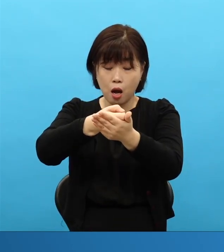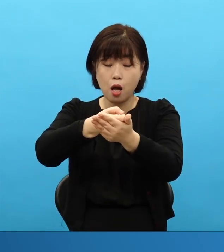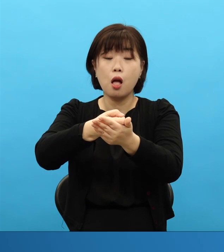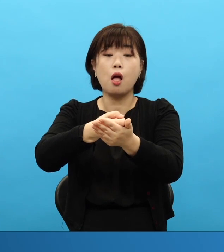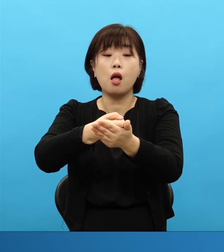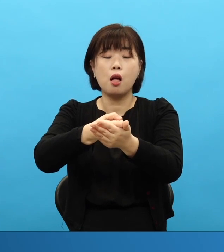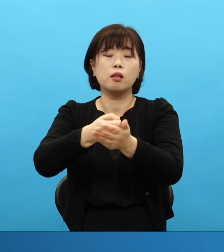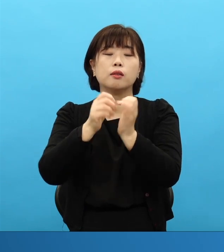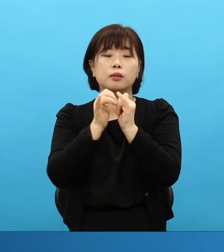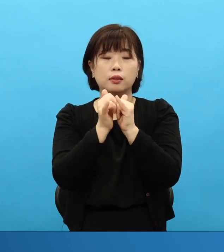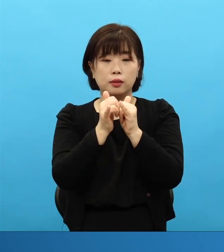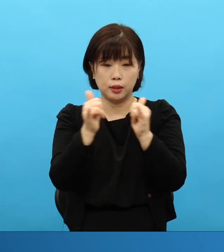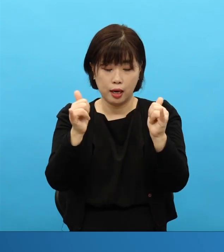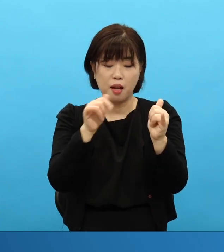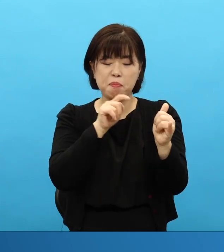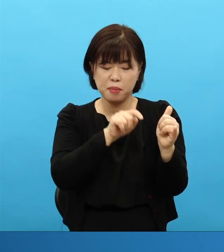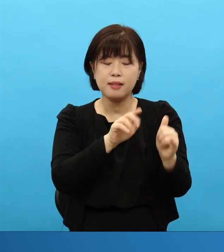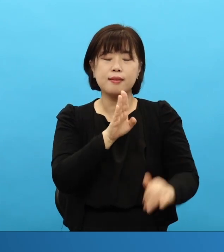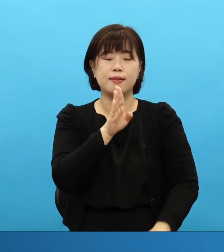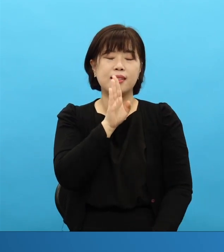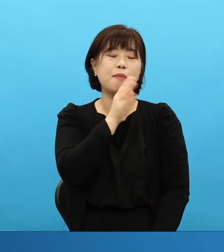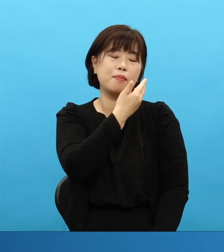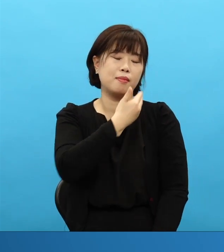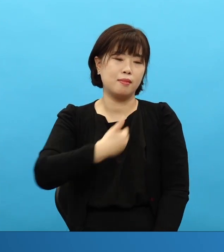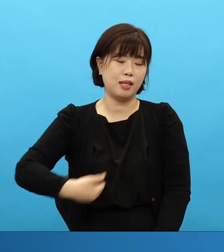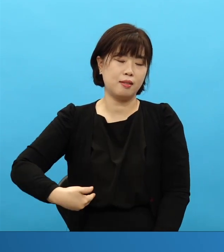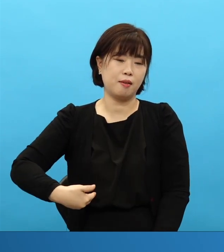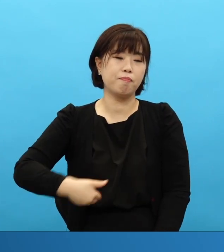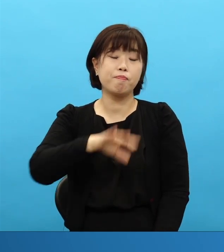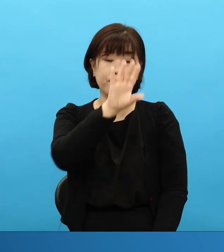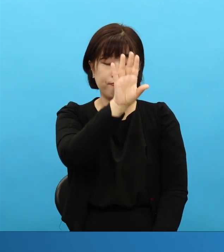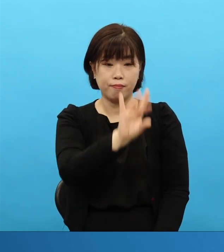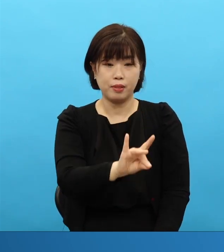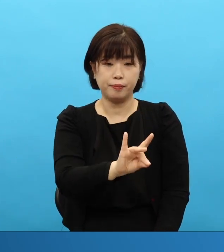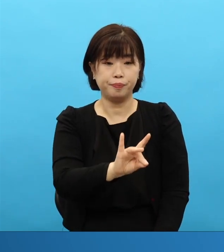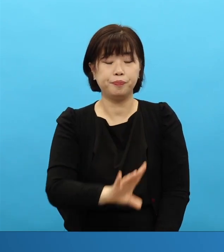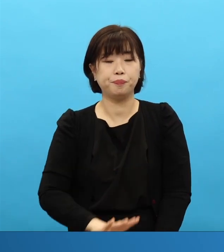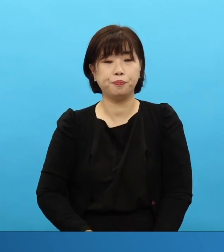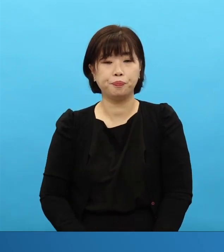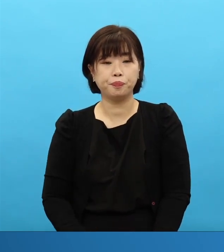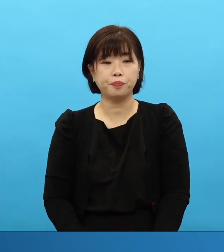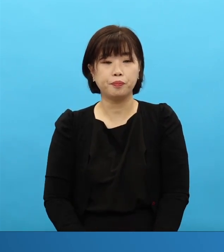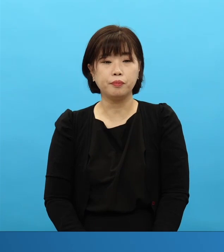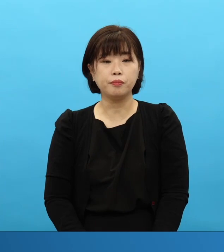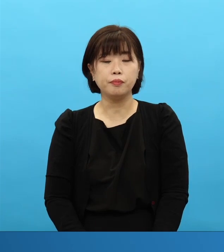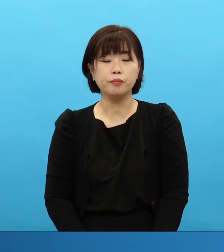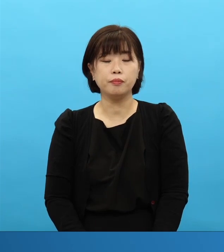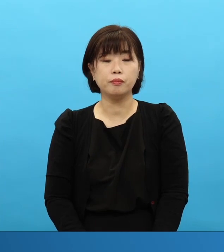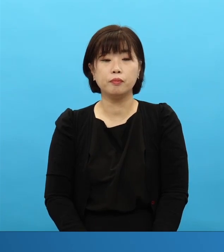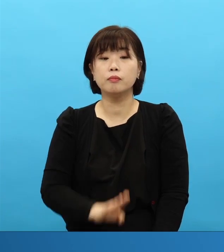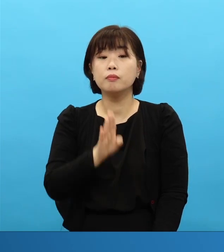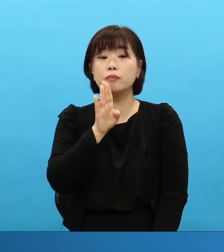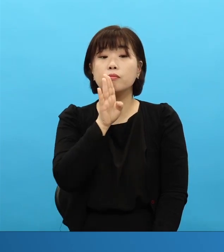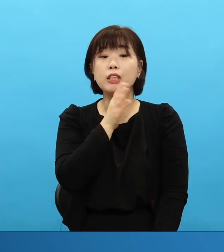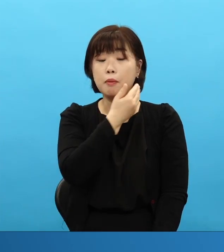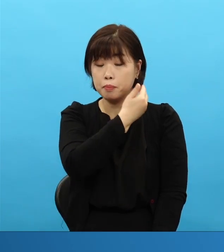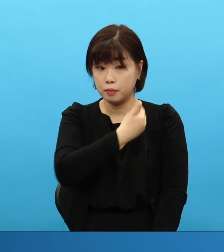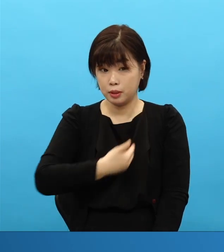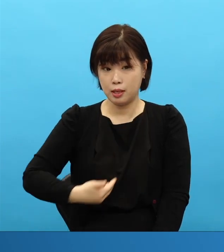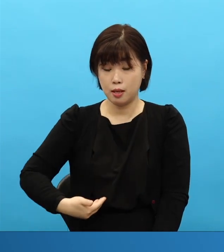선택하는 사람이 참 제자입니다. The person who chooses the things of God is the true disciple. 자, 참 제자가